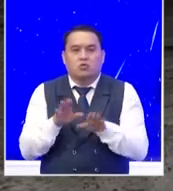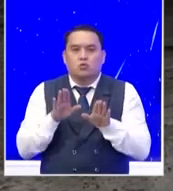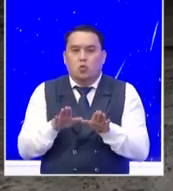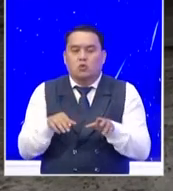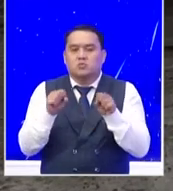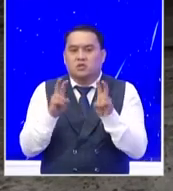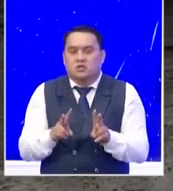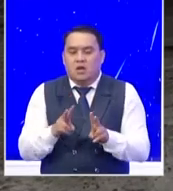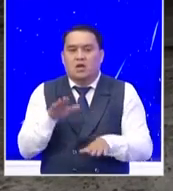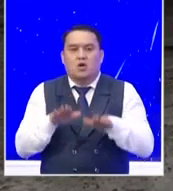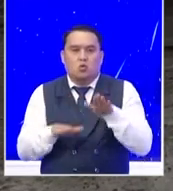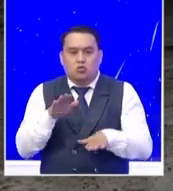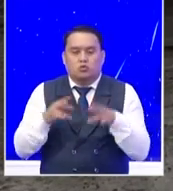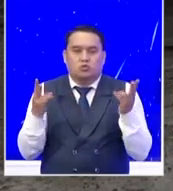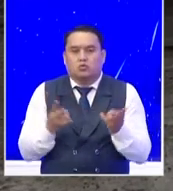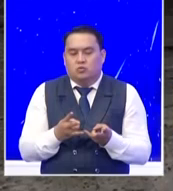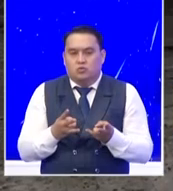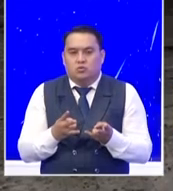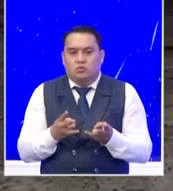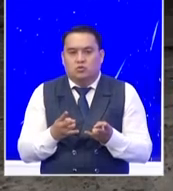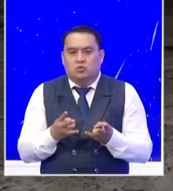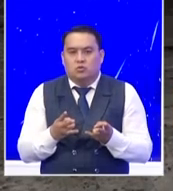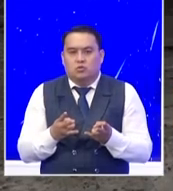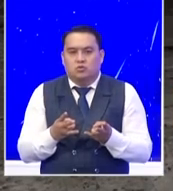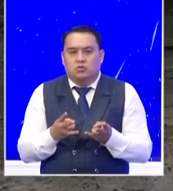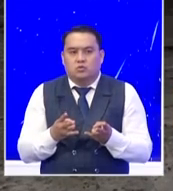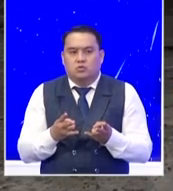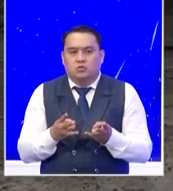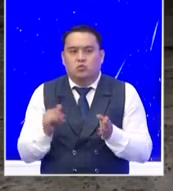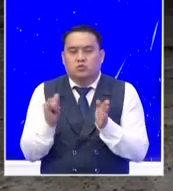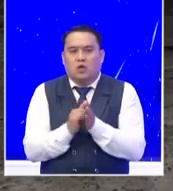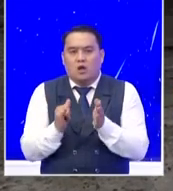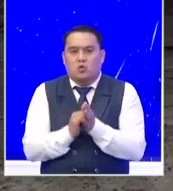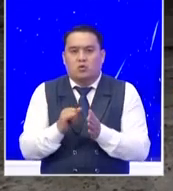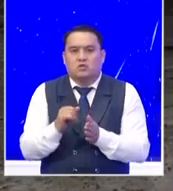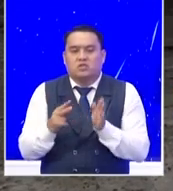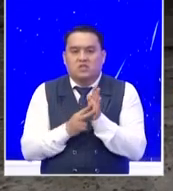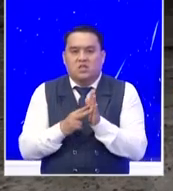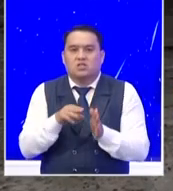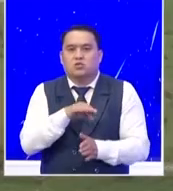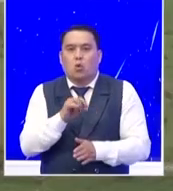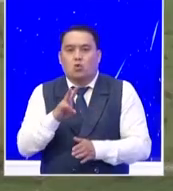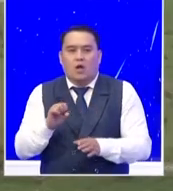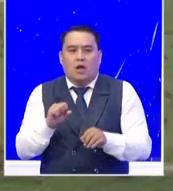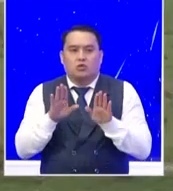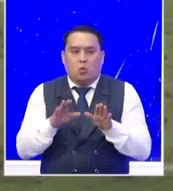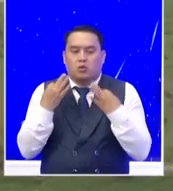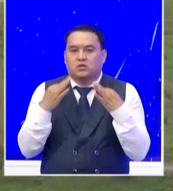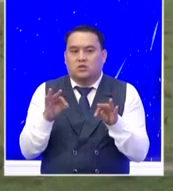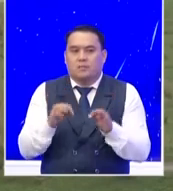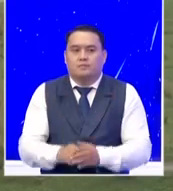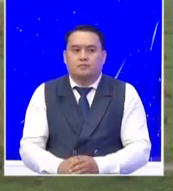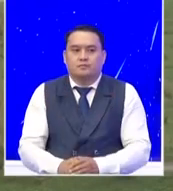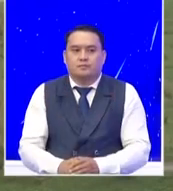автомобиль жолдарымыздың бәрінде жол белгілері қойылған. Бір өске 8 тоннадан артық жүрге болмайды деген. Бұл күні біздің